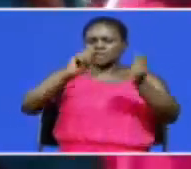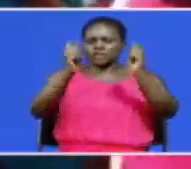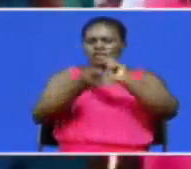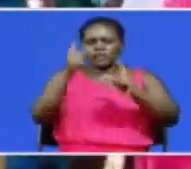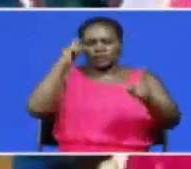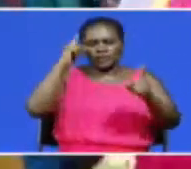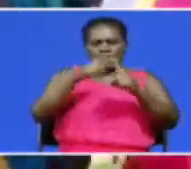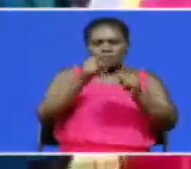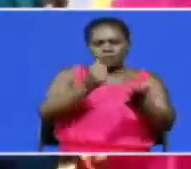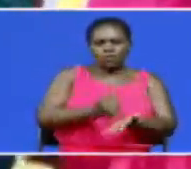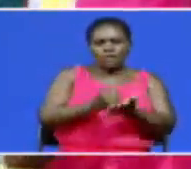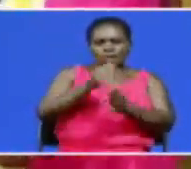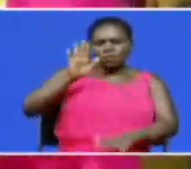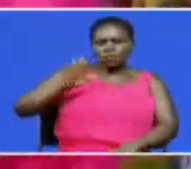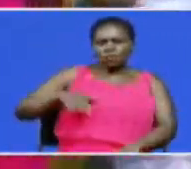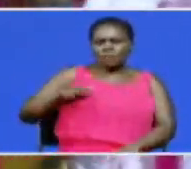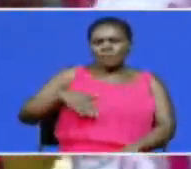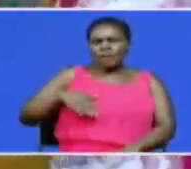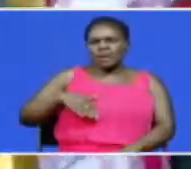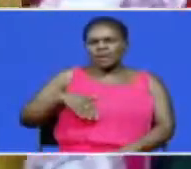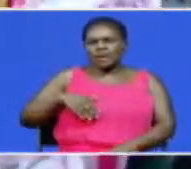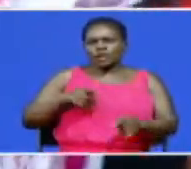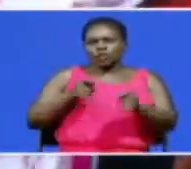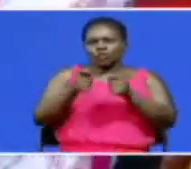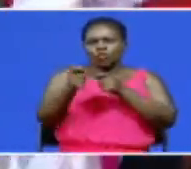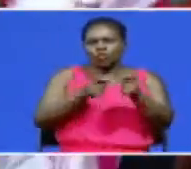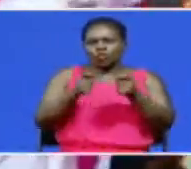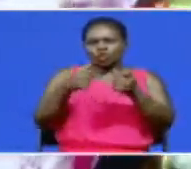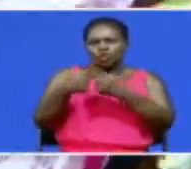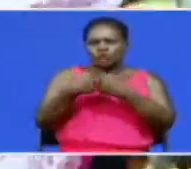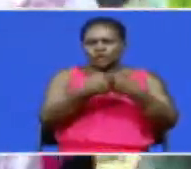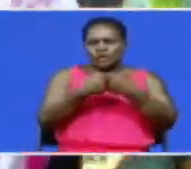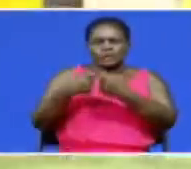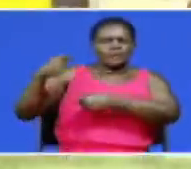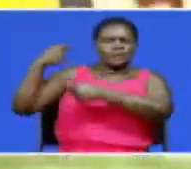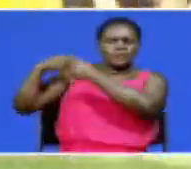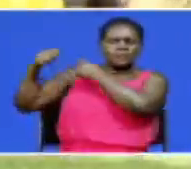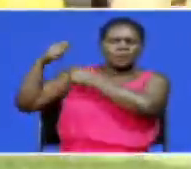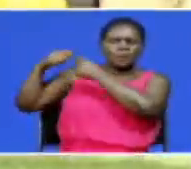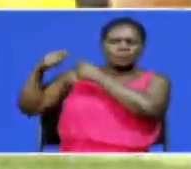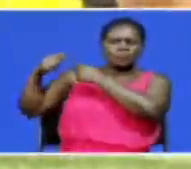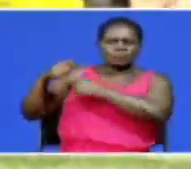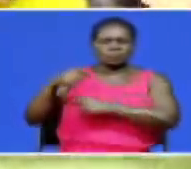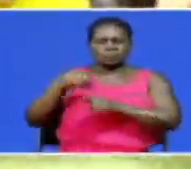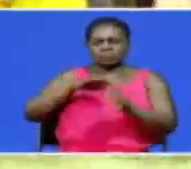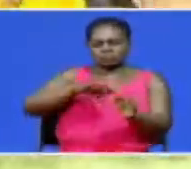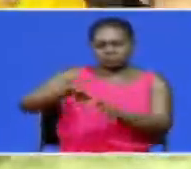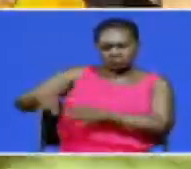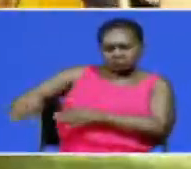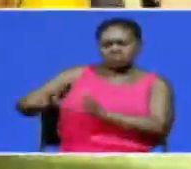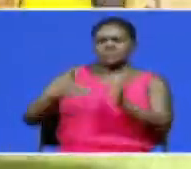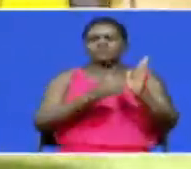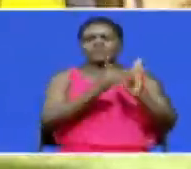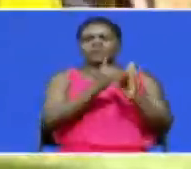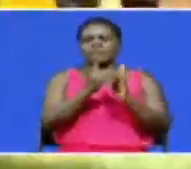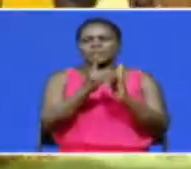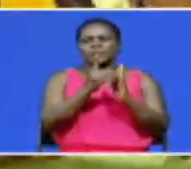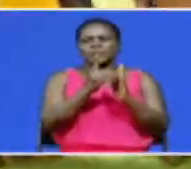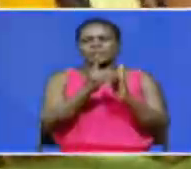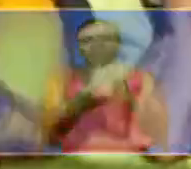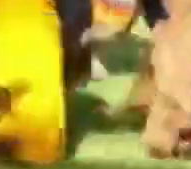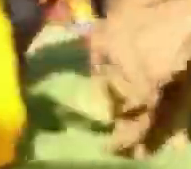unalenga kuwawezesha wanawake kabiliana na kasumba za kitamaduni zinazowatenga kimaendeleo.